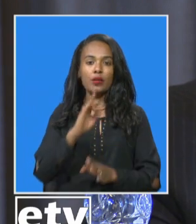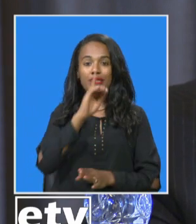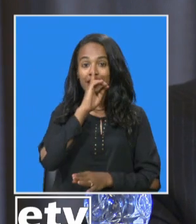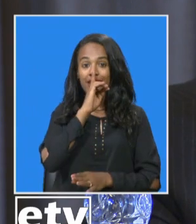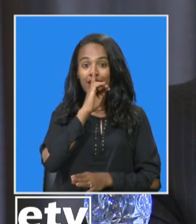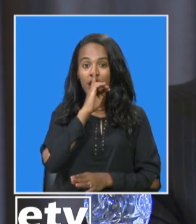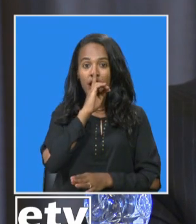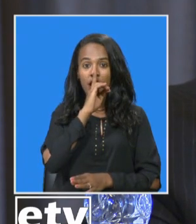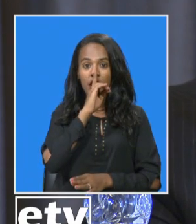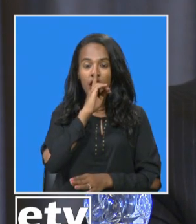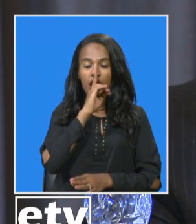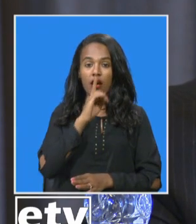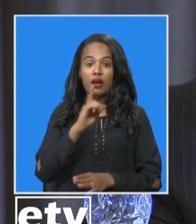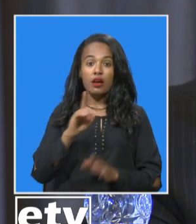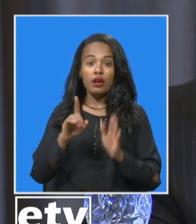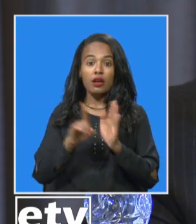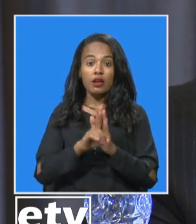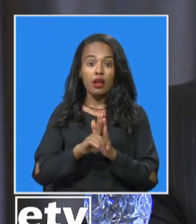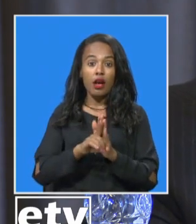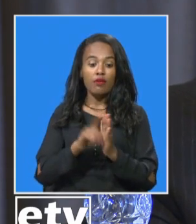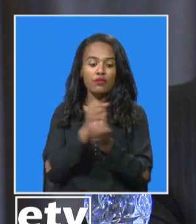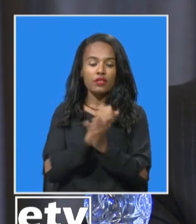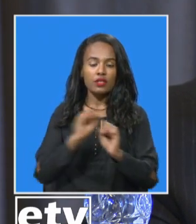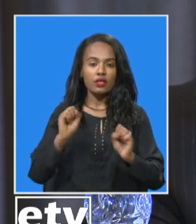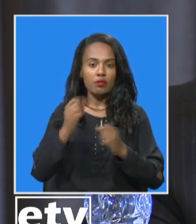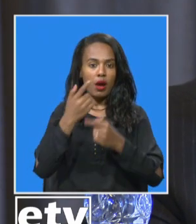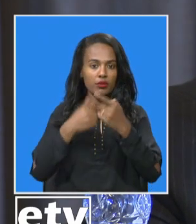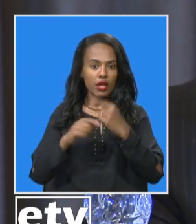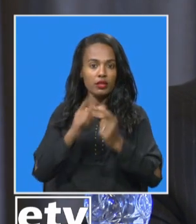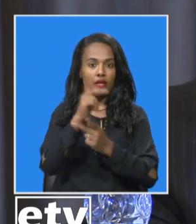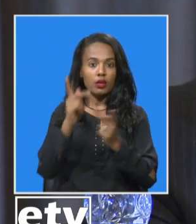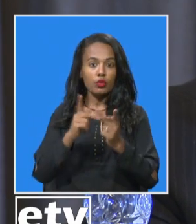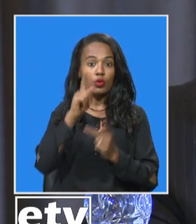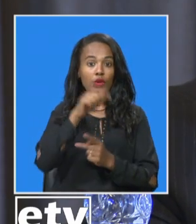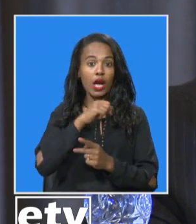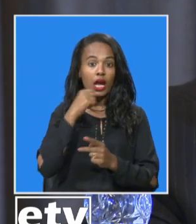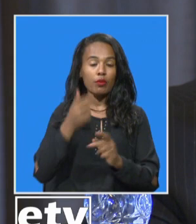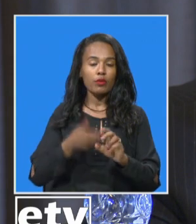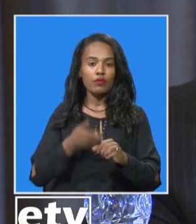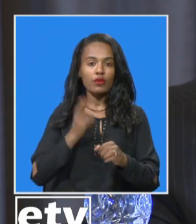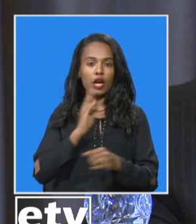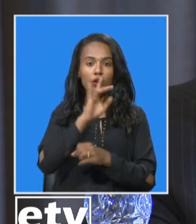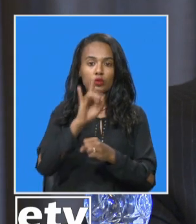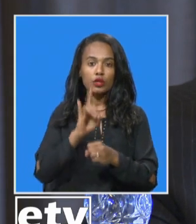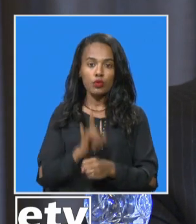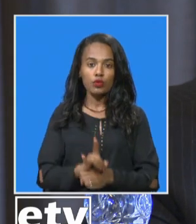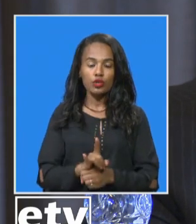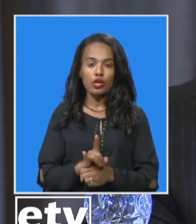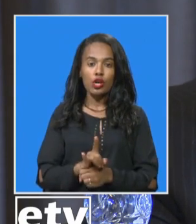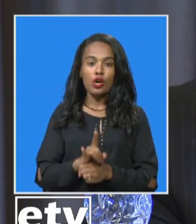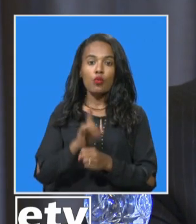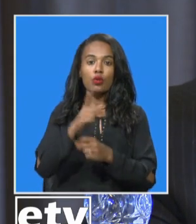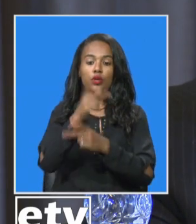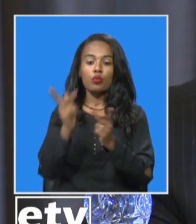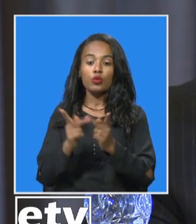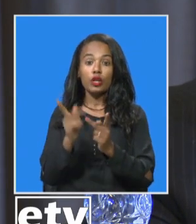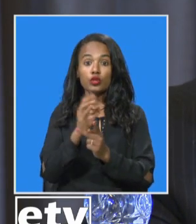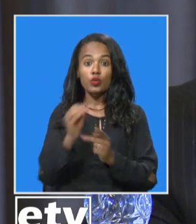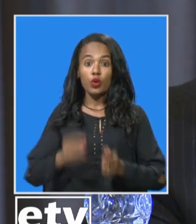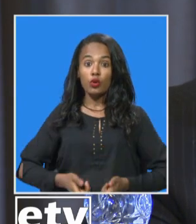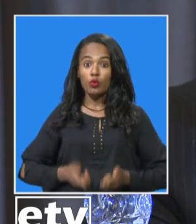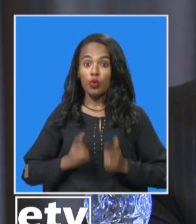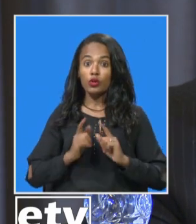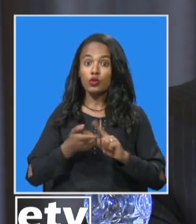ጸጥታ፣ ህግና ፍትህን ማስፈን፣ ከየቦታው ያላግባብ የተፈናቀሉ ዜጎች ወደ ቀያቸውና